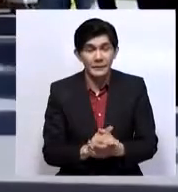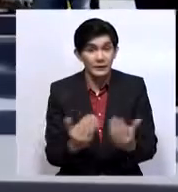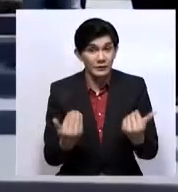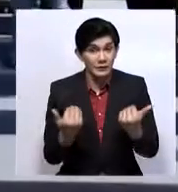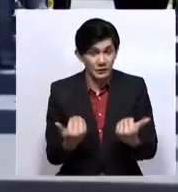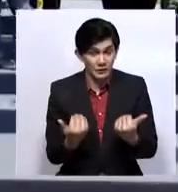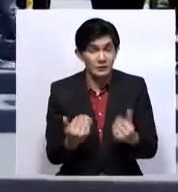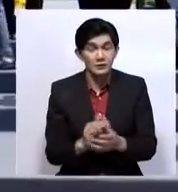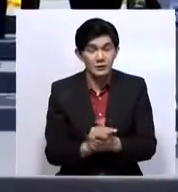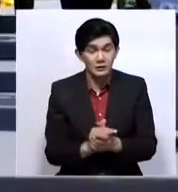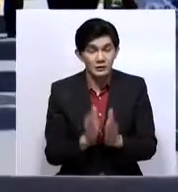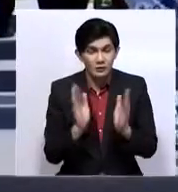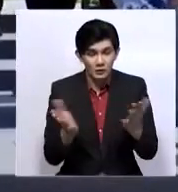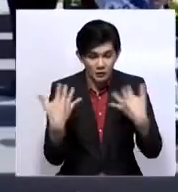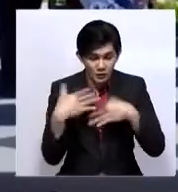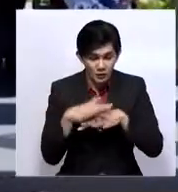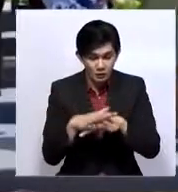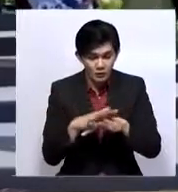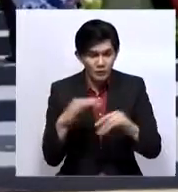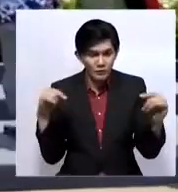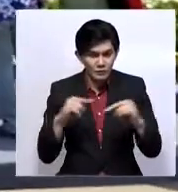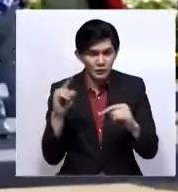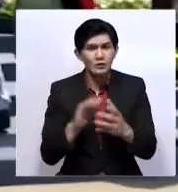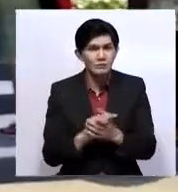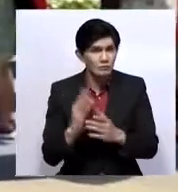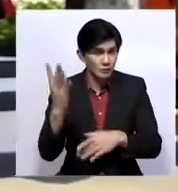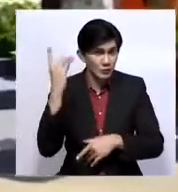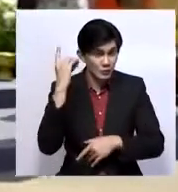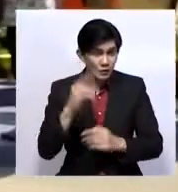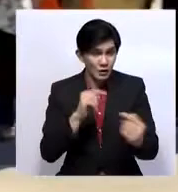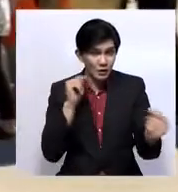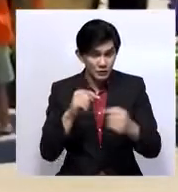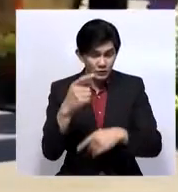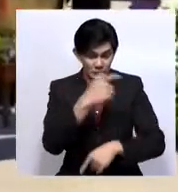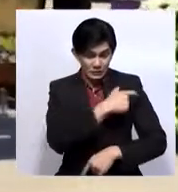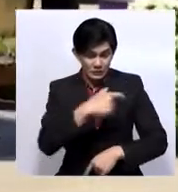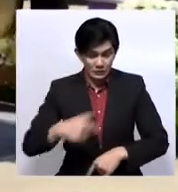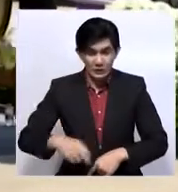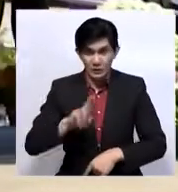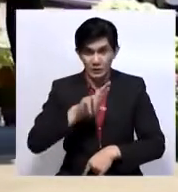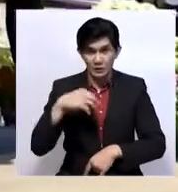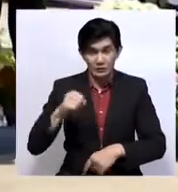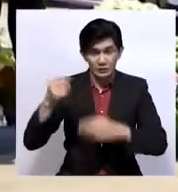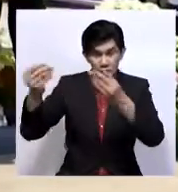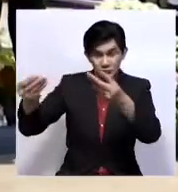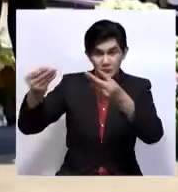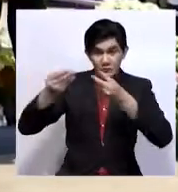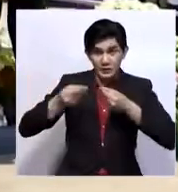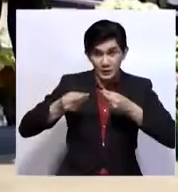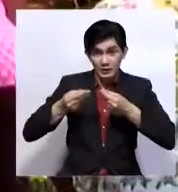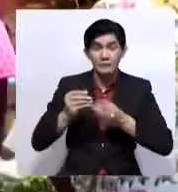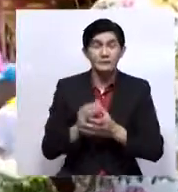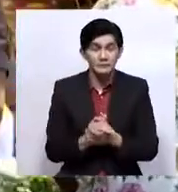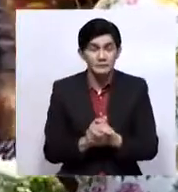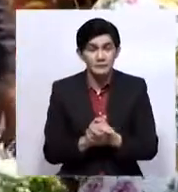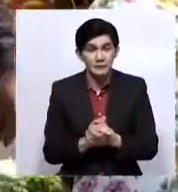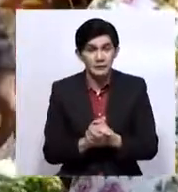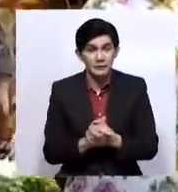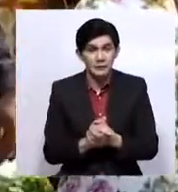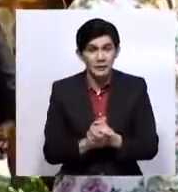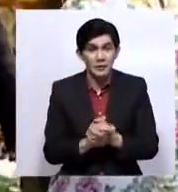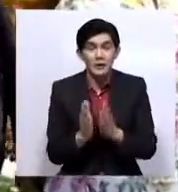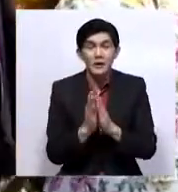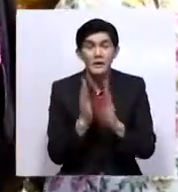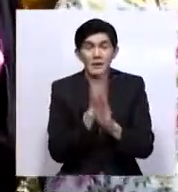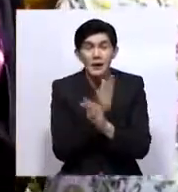ากนี้ค่ะผู้ร่วมงานยังอิ่มเอมใจเนื่องจากวันนี้ค่ะสมเด็จพระเจ้าอยู่หัวทรงพระกรุณาโปรดเกล้าโปรดกระหม่อมให้อัญเชิญ